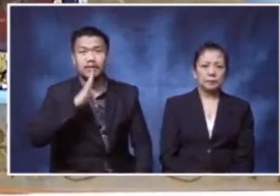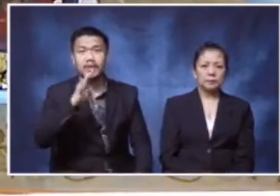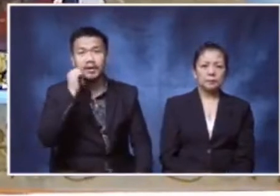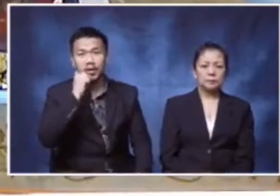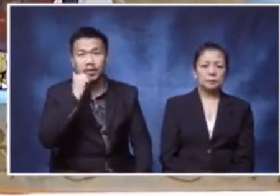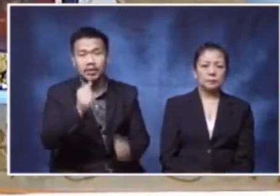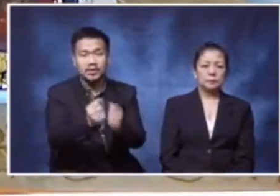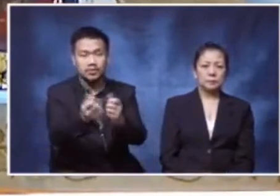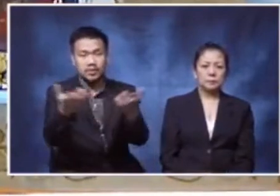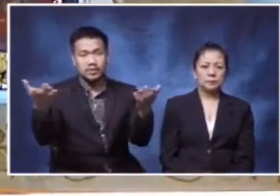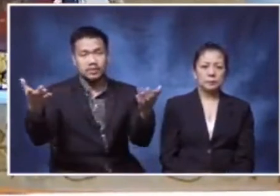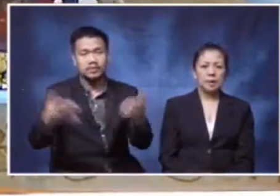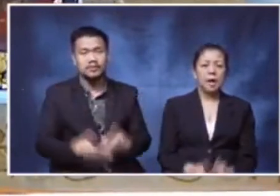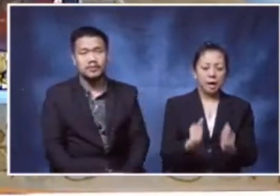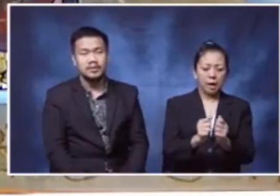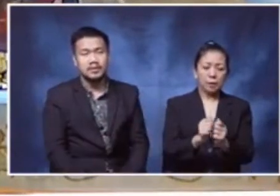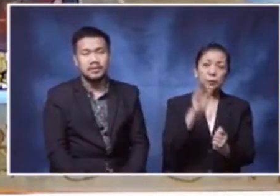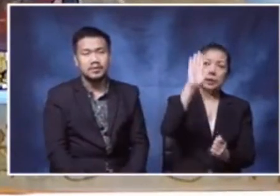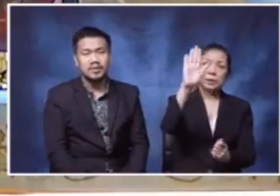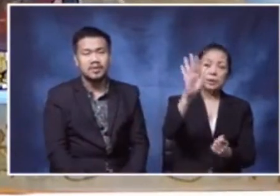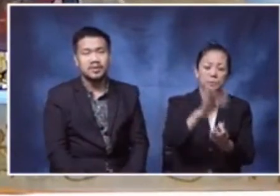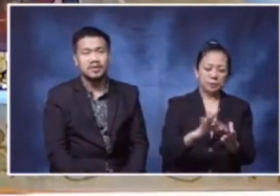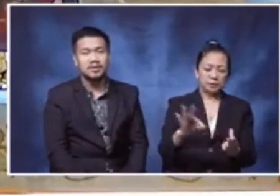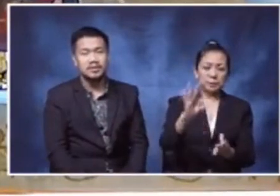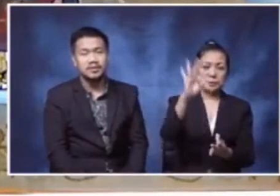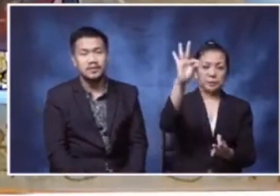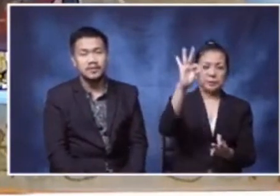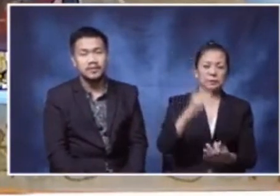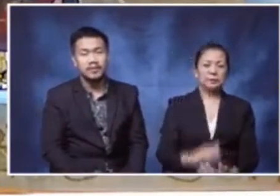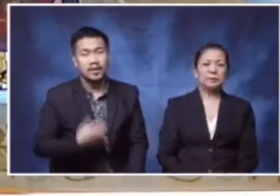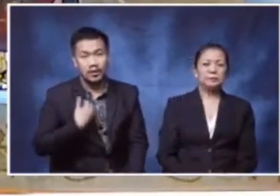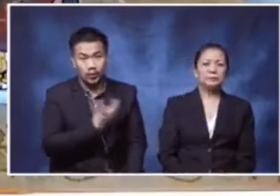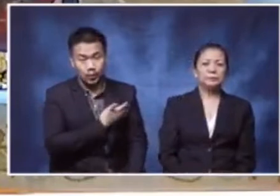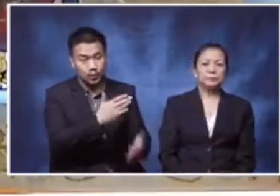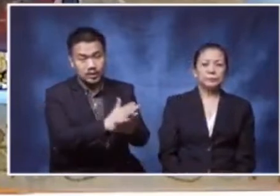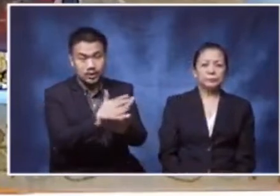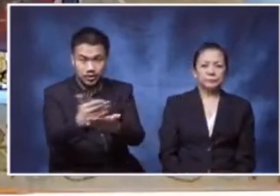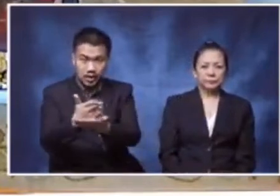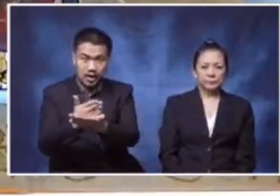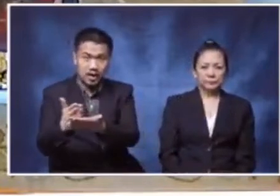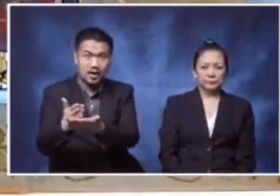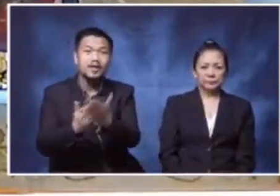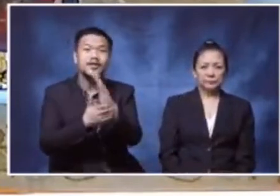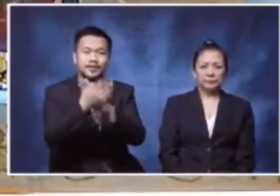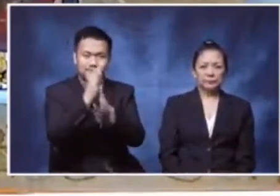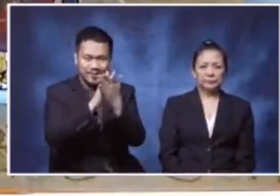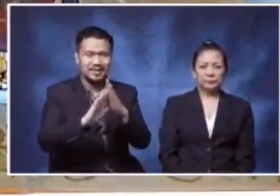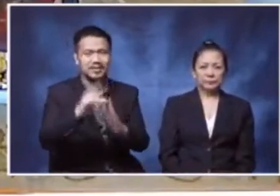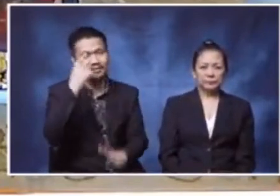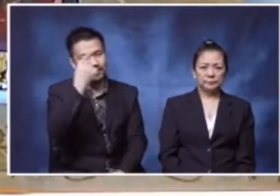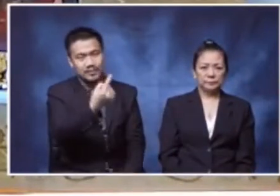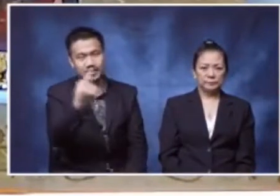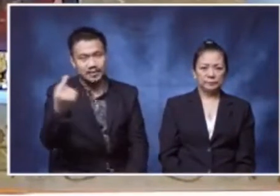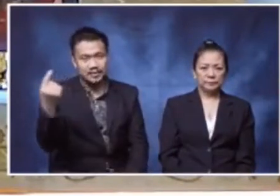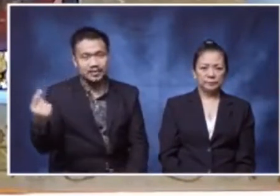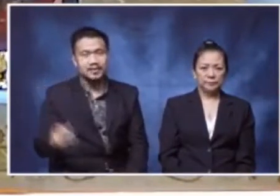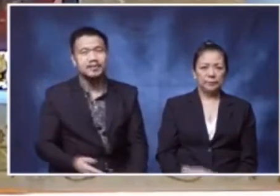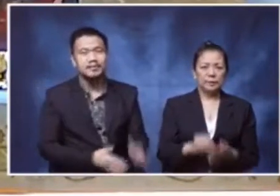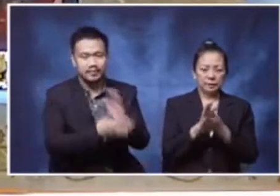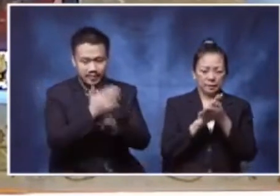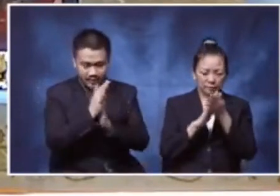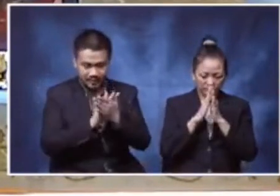laging sumainyo at sumainyo rin. Magbigayan tayo ng kapayapaan sa isa't isa.